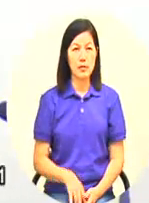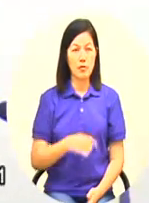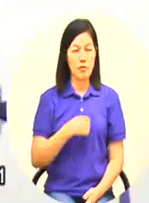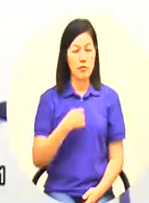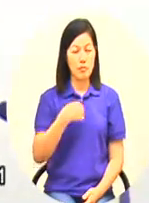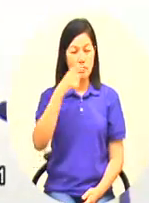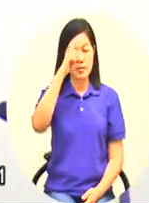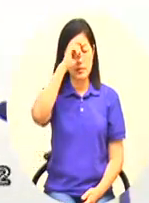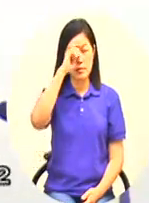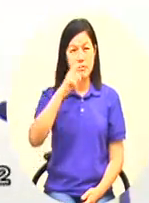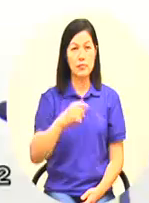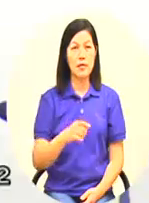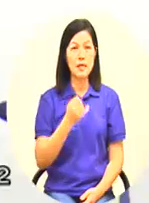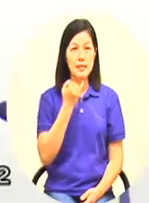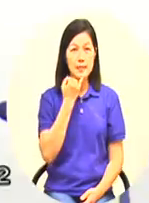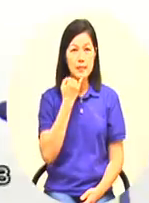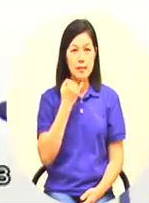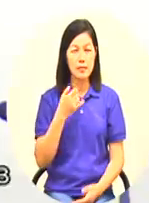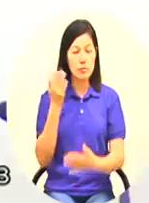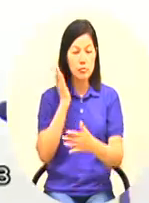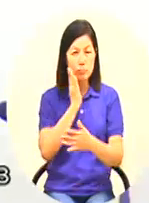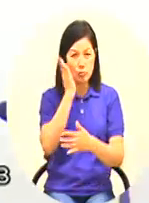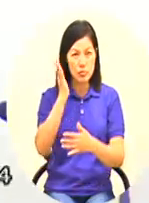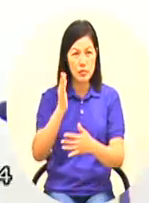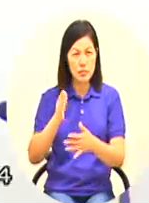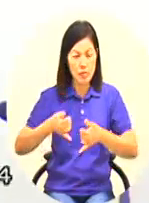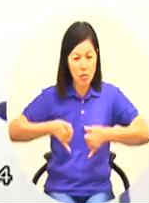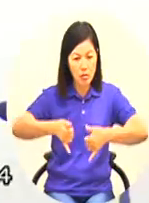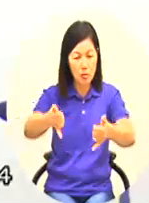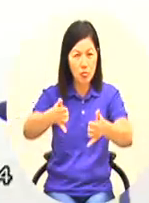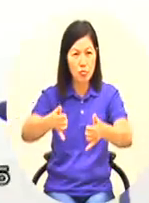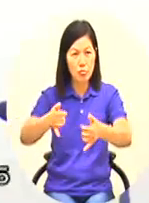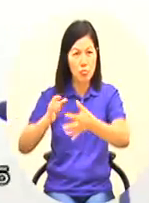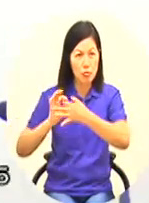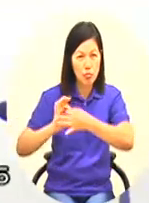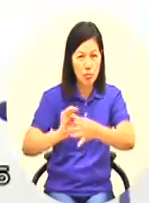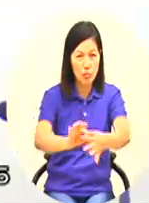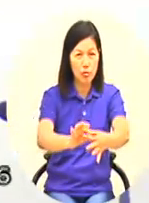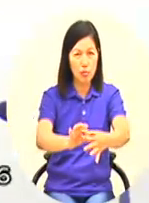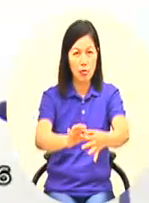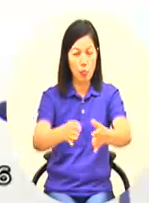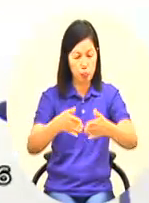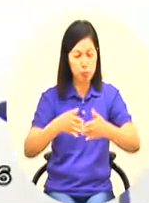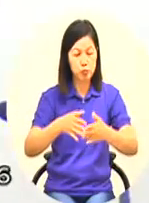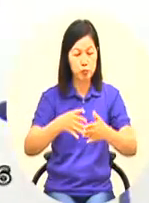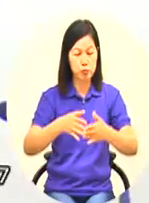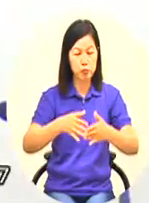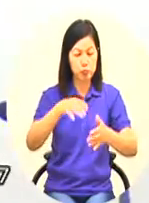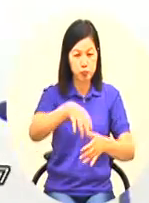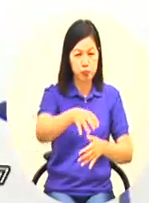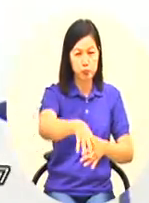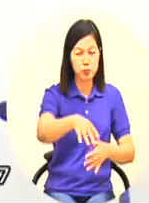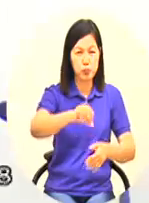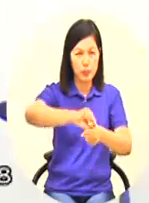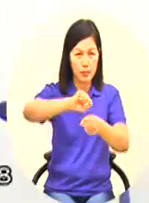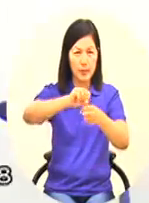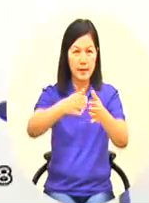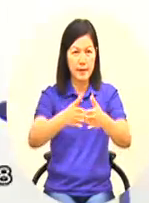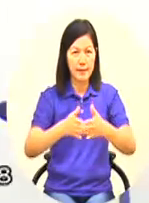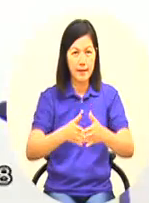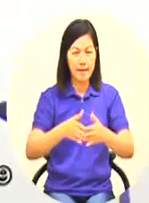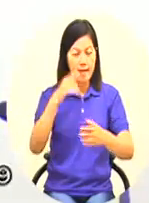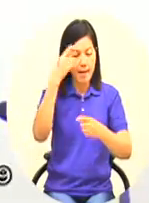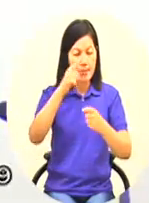我们能够顺着我们的一个路线需要的话，一定要再增设。那刚才局长也是有报告说，在明